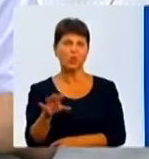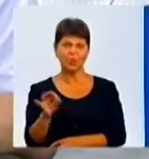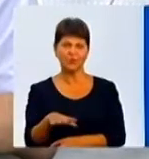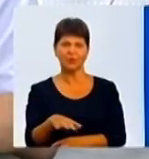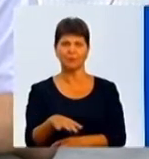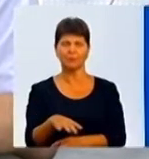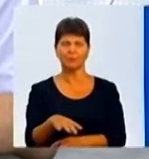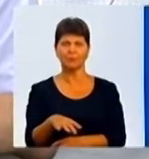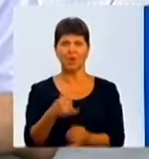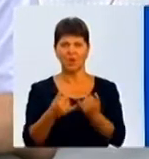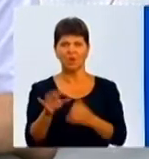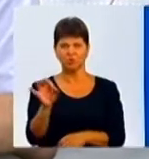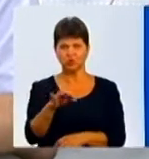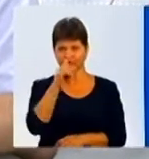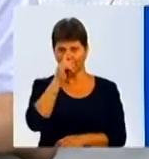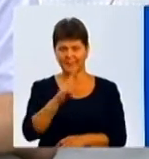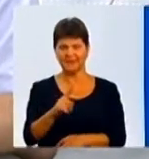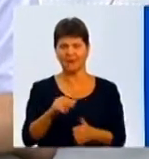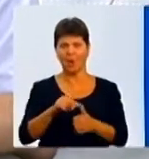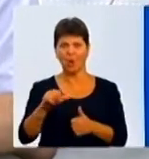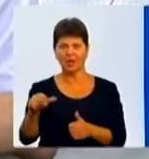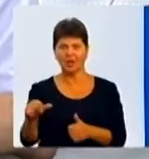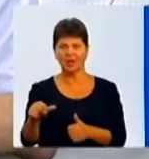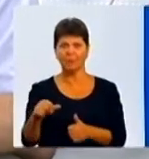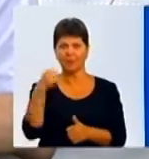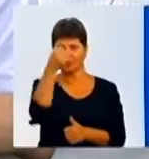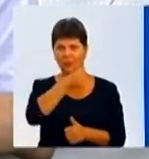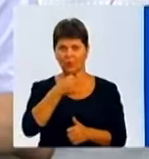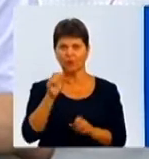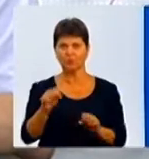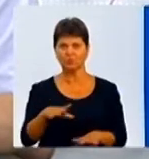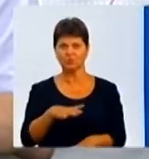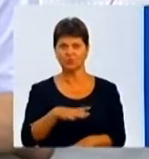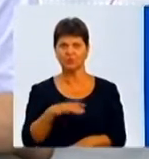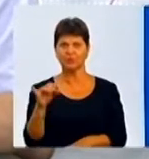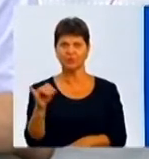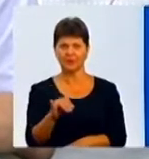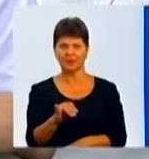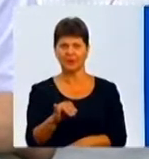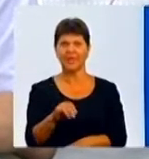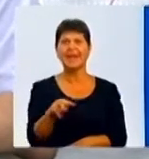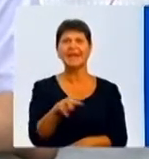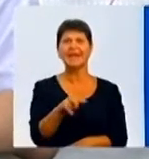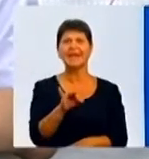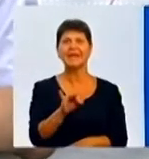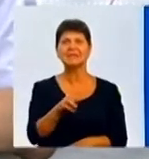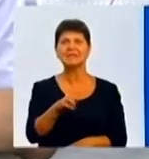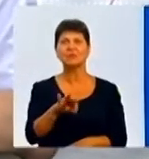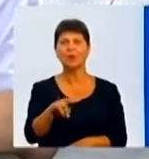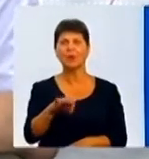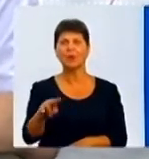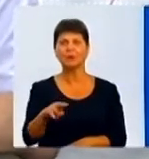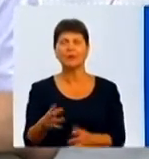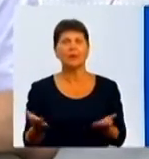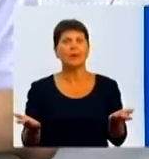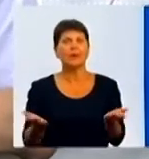Жовтним місяцем, ну, в окремі роки можуть бути і в листопаді. От, які в нас здебільшого